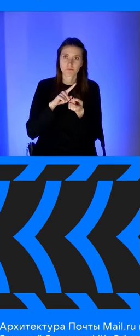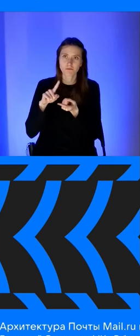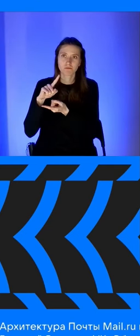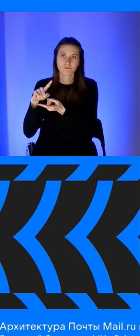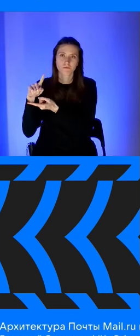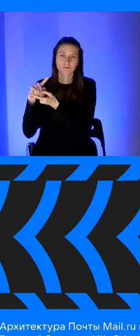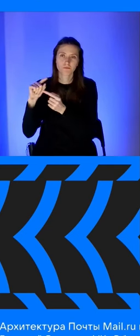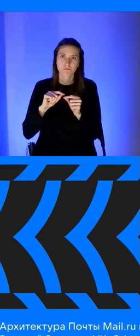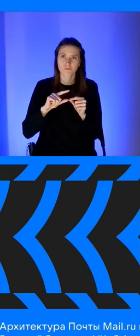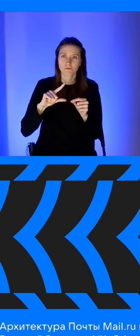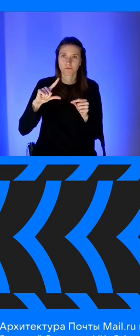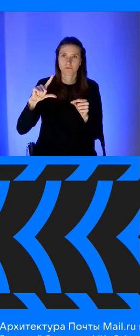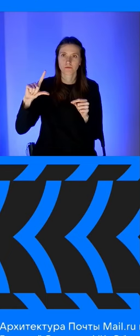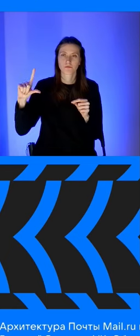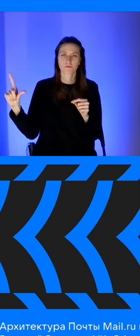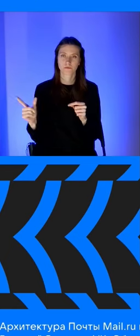далее,